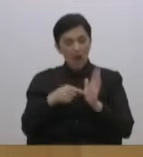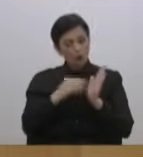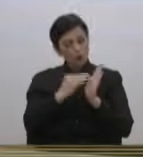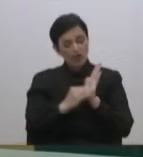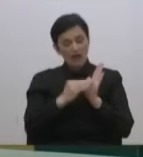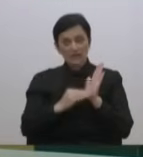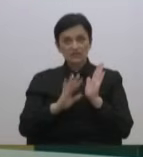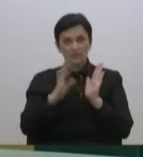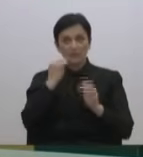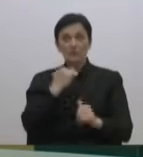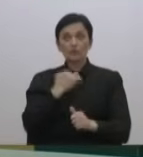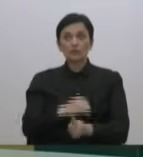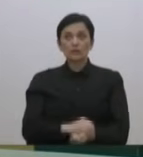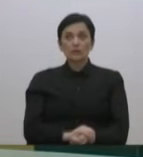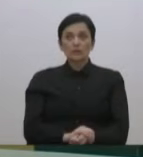ხოლმე.